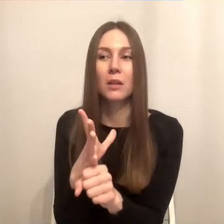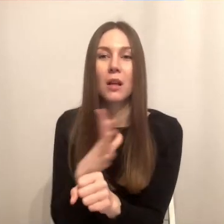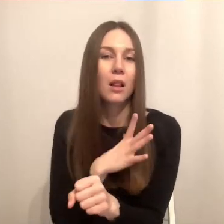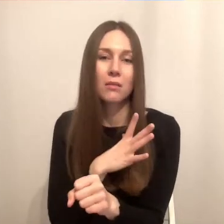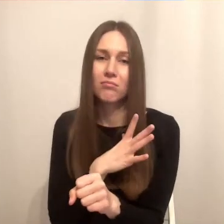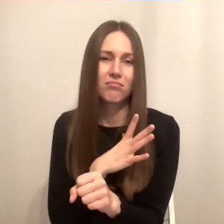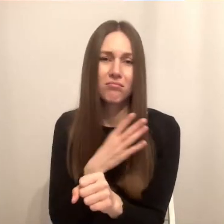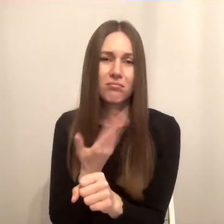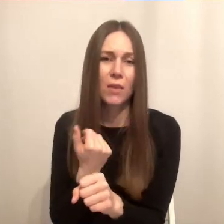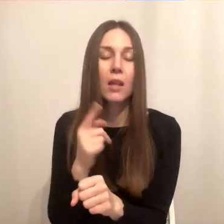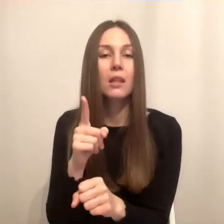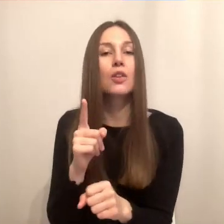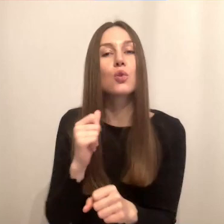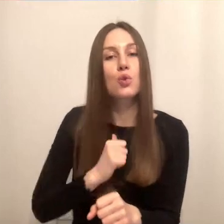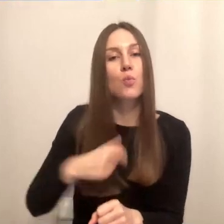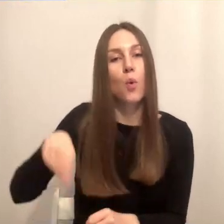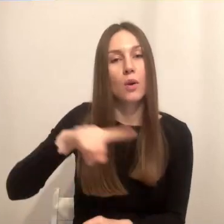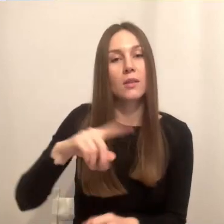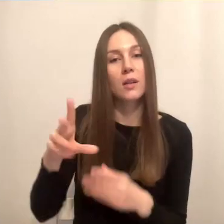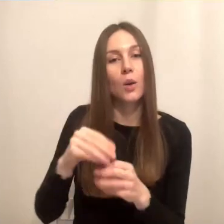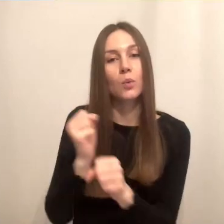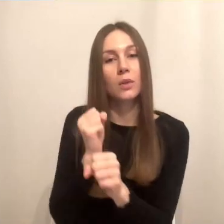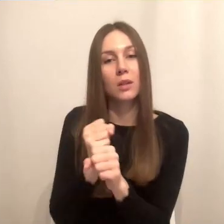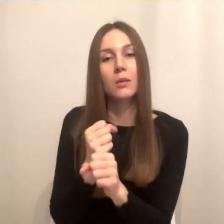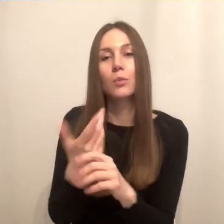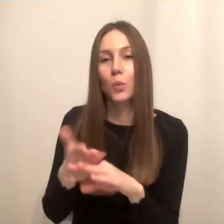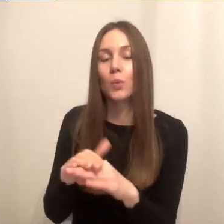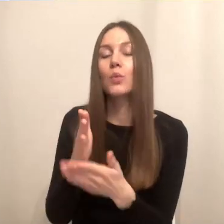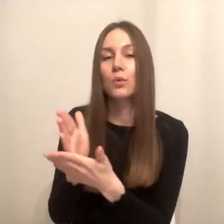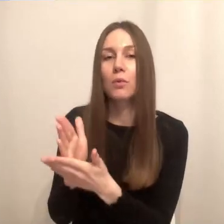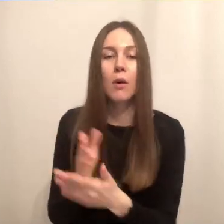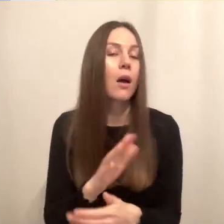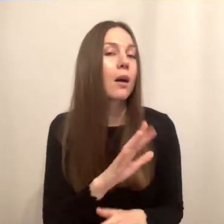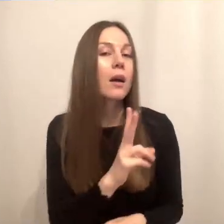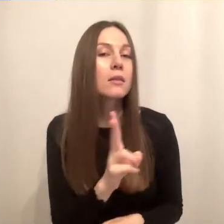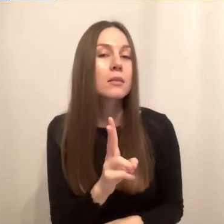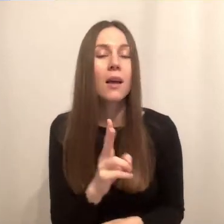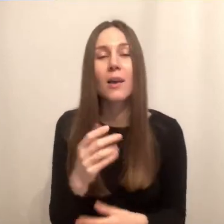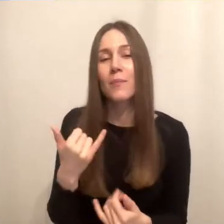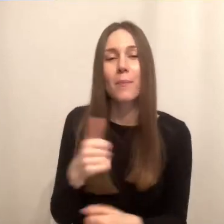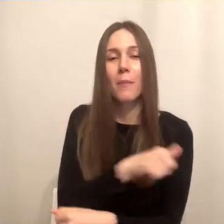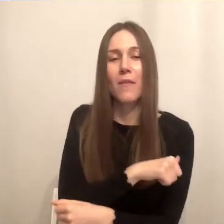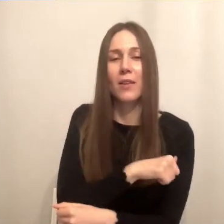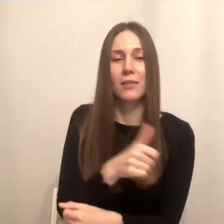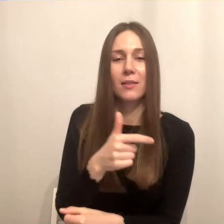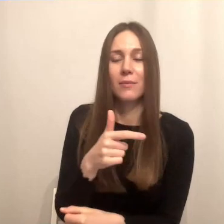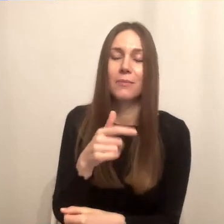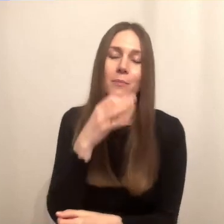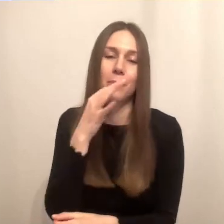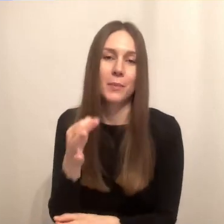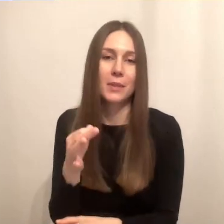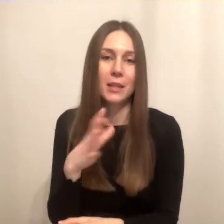dirbti. Kokie? Dabar neišvardinsiu tikrai nei vardų, nei pavardžių, nes jų nėra čia ir jie negalės pareplikuoti į mano